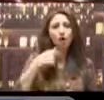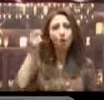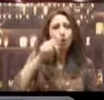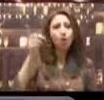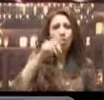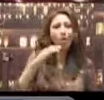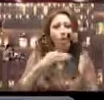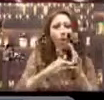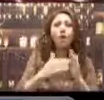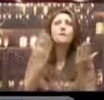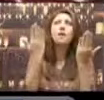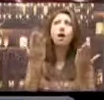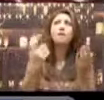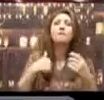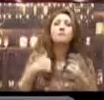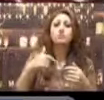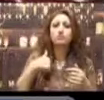ربنا يثبتني